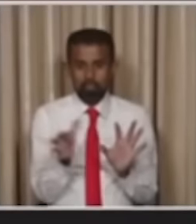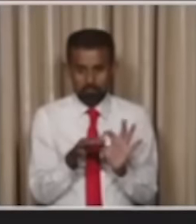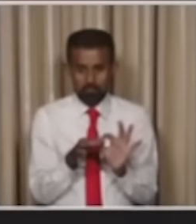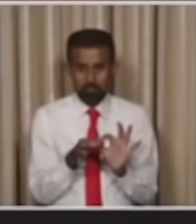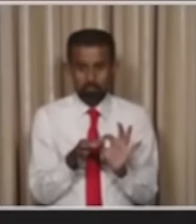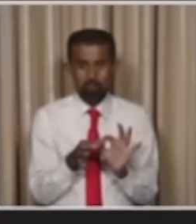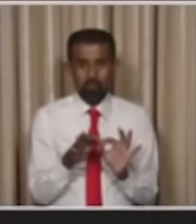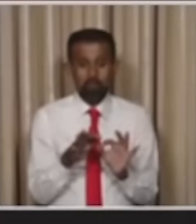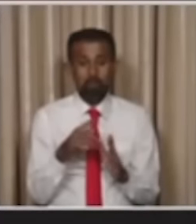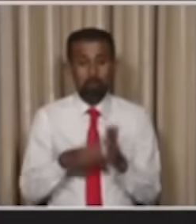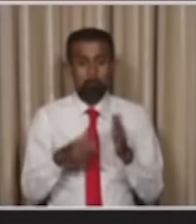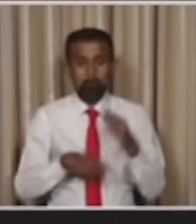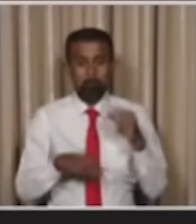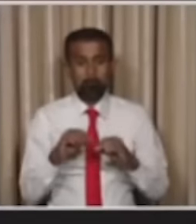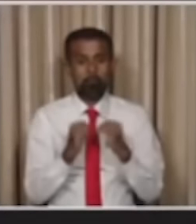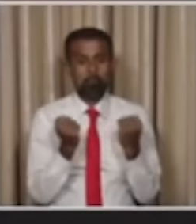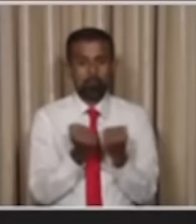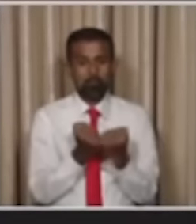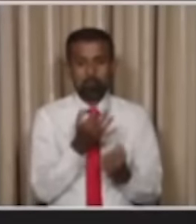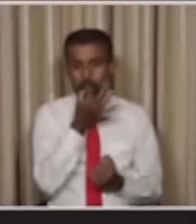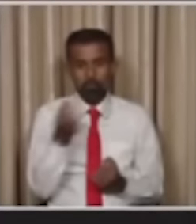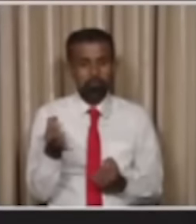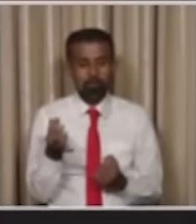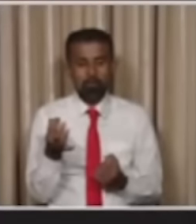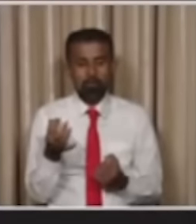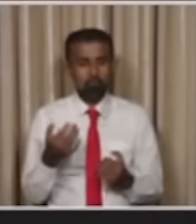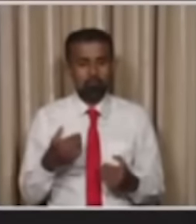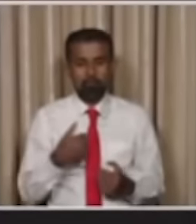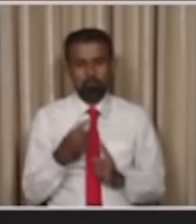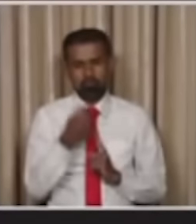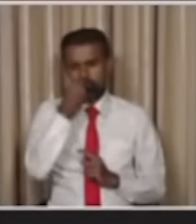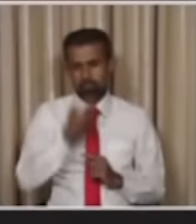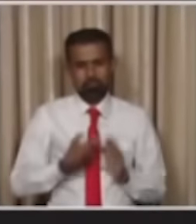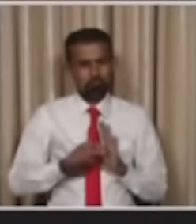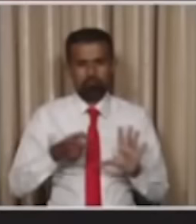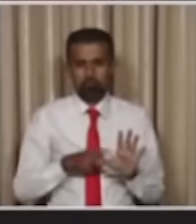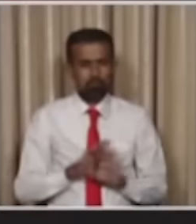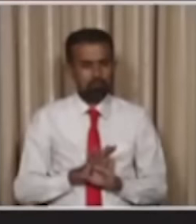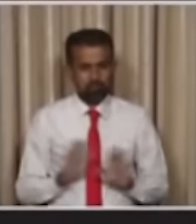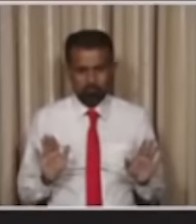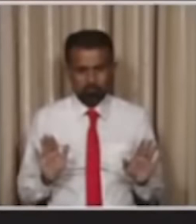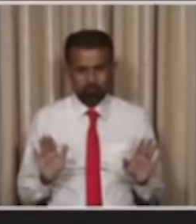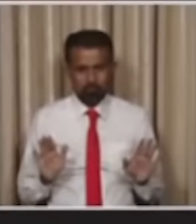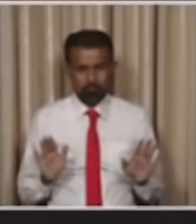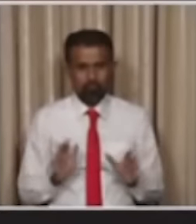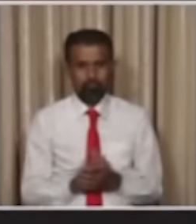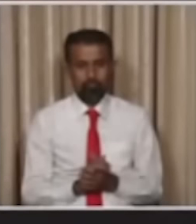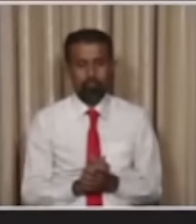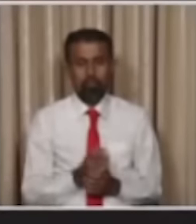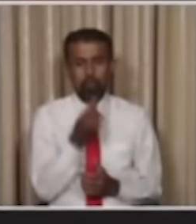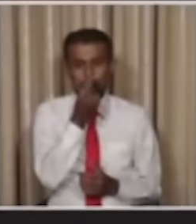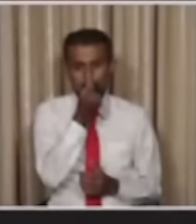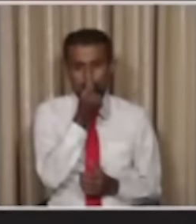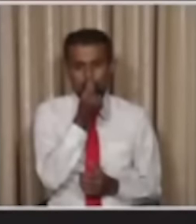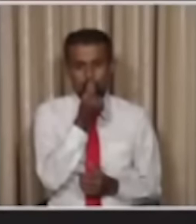තියෙන දේශපාලන සංවිධානයටවත් අපි චෝදනාවක් කරන්න මම පෞද්ගලික උත්සාහ කරන්නේ නැහැ. මේකට ඔස්ට්‍රේලියාව